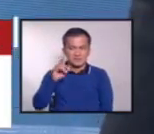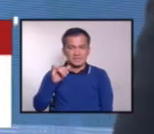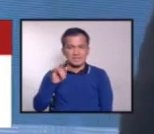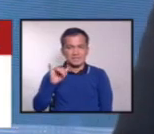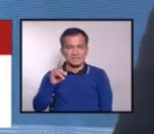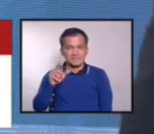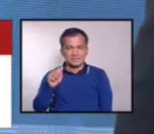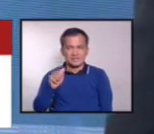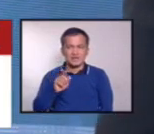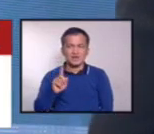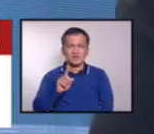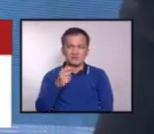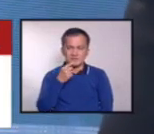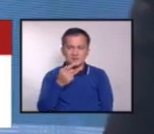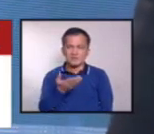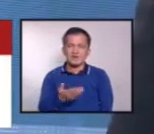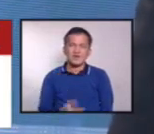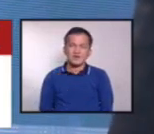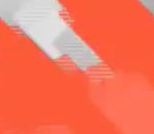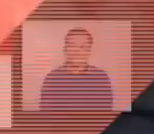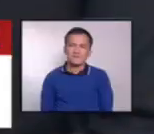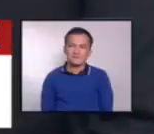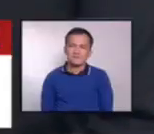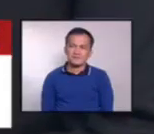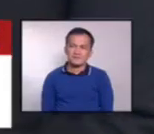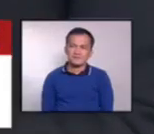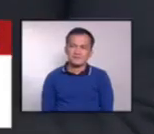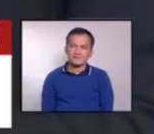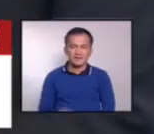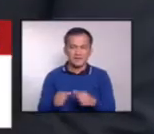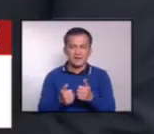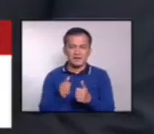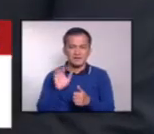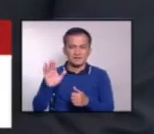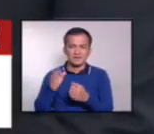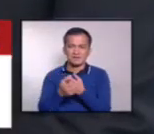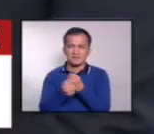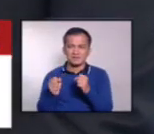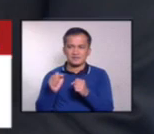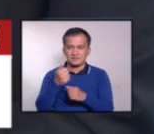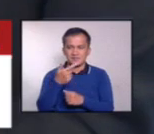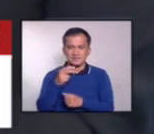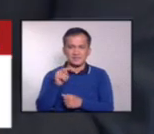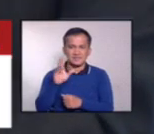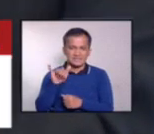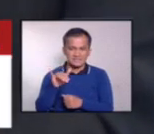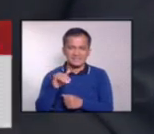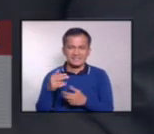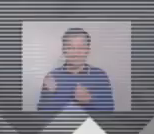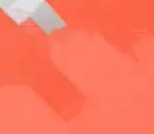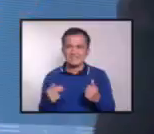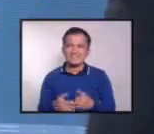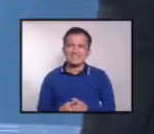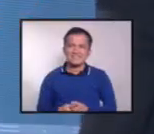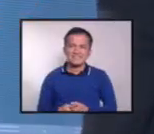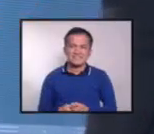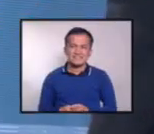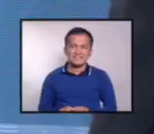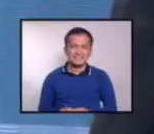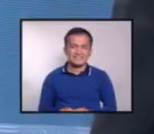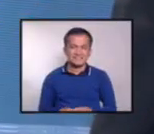Okay. Anong sasabihin mo sa kanya? Kamusta na ngayong security agency? Okay. Number